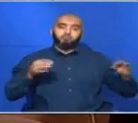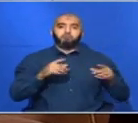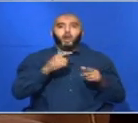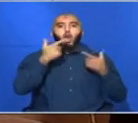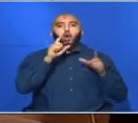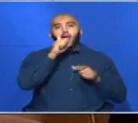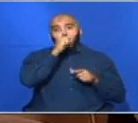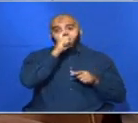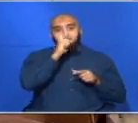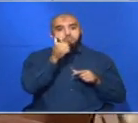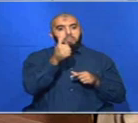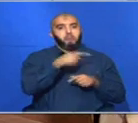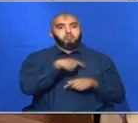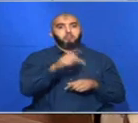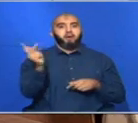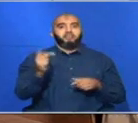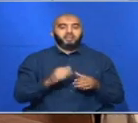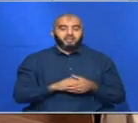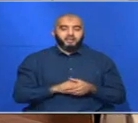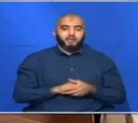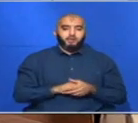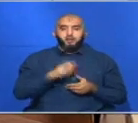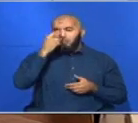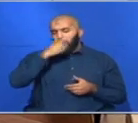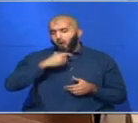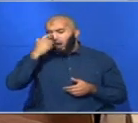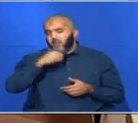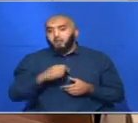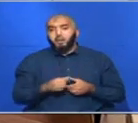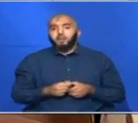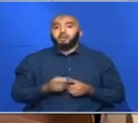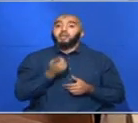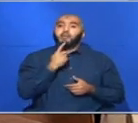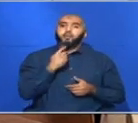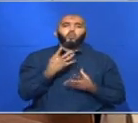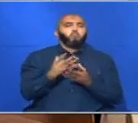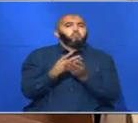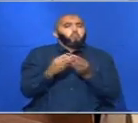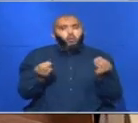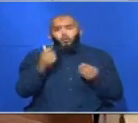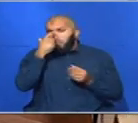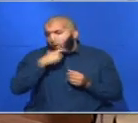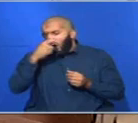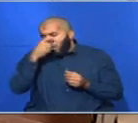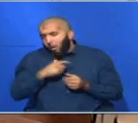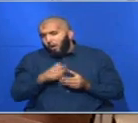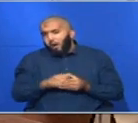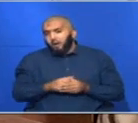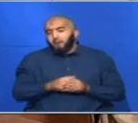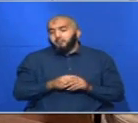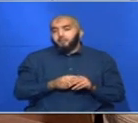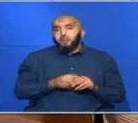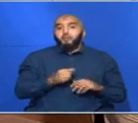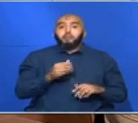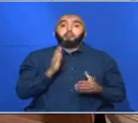بالدموع ولذلكم فان الذكر الحقيقي هو الذي يجعل المشاعر الانسانيه